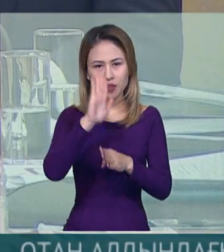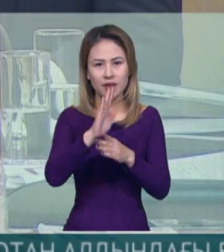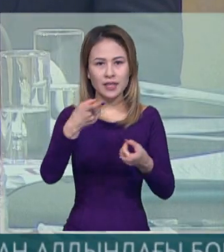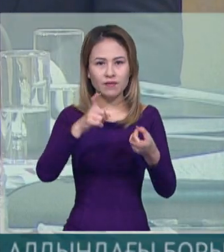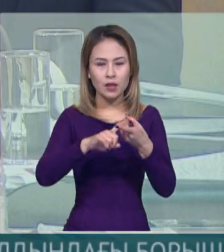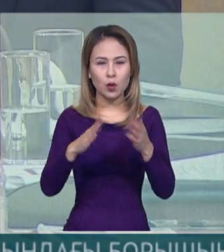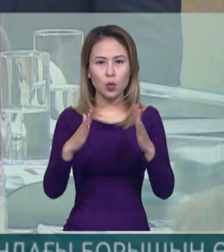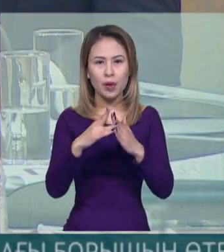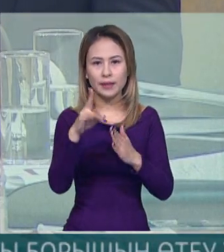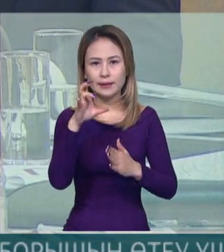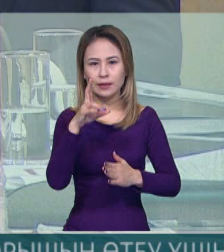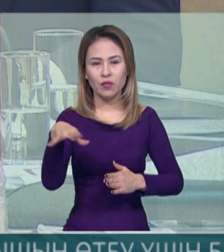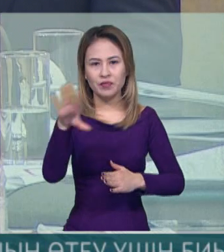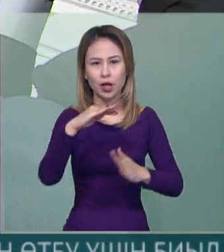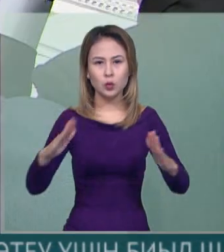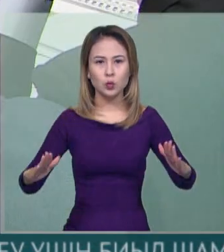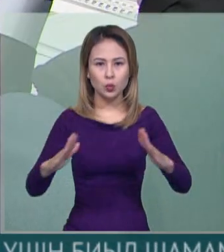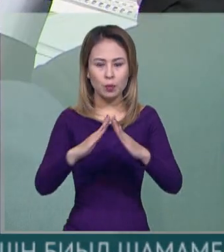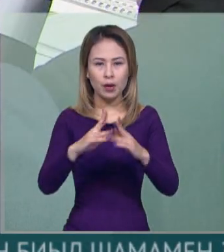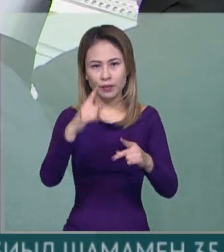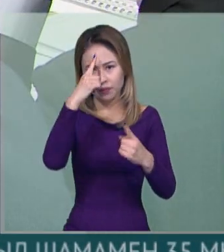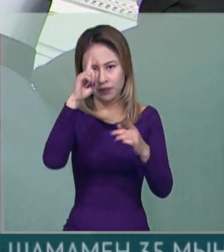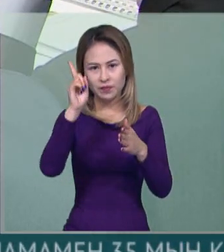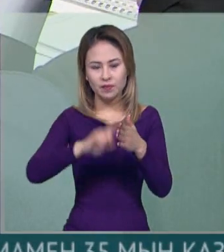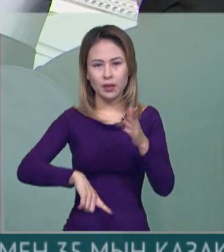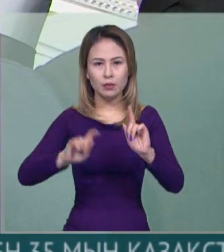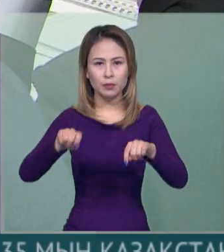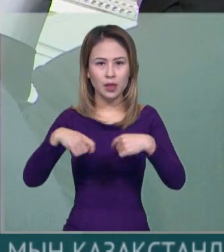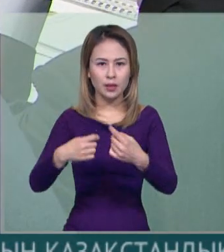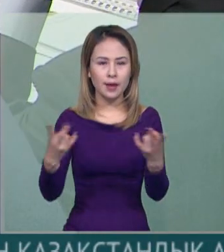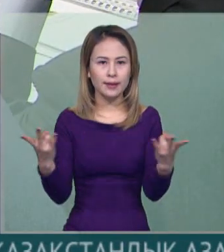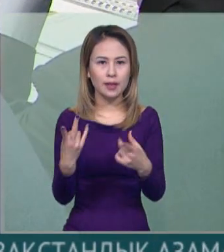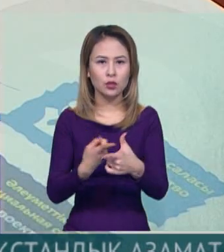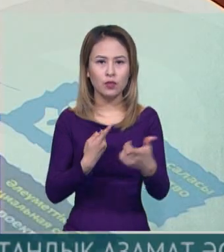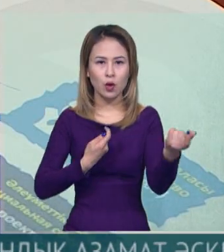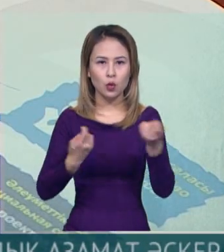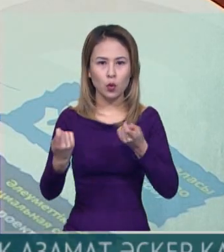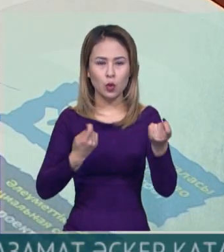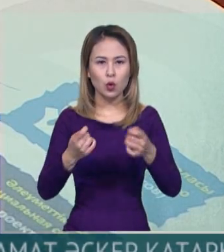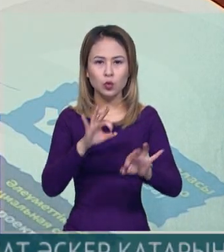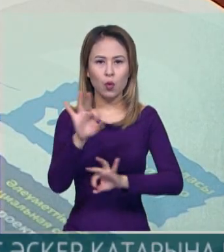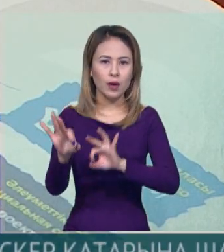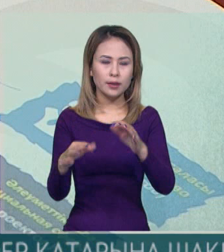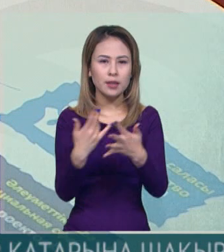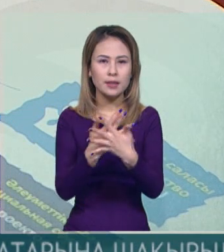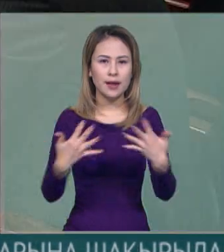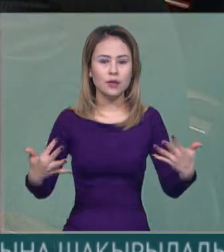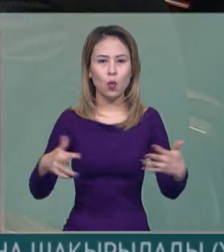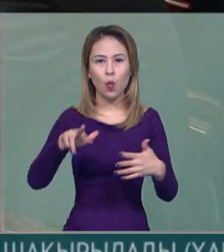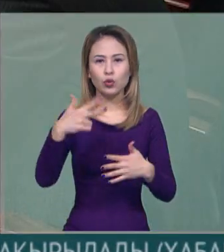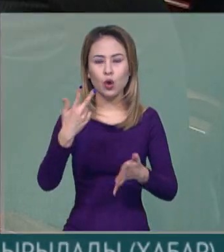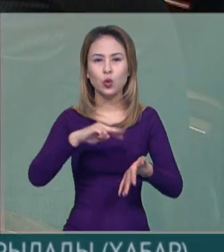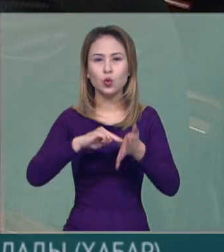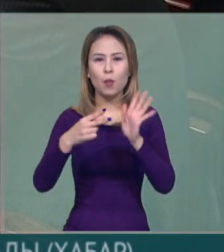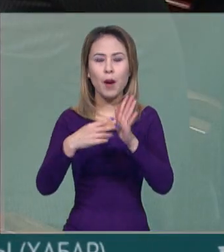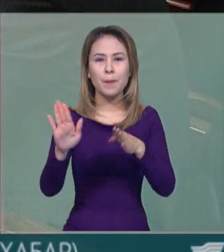үй коммуналдық шаруашылығы нысандарын сенімді басқару қолына беру қажет. Мұны іске асыру үшін жол картасы әзірленген. Оның аясында 30 жоба